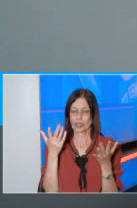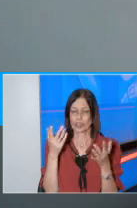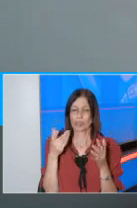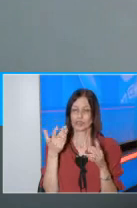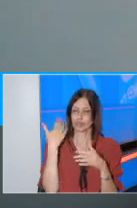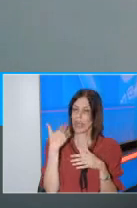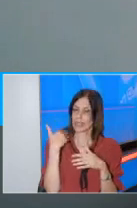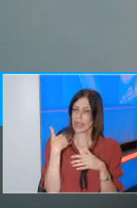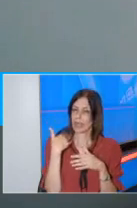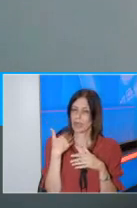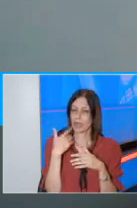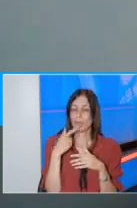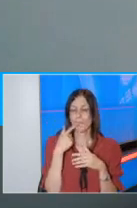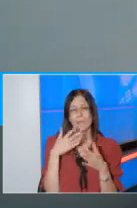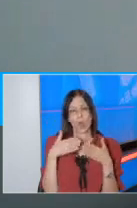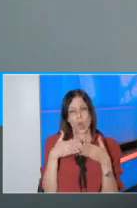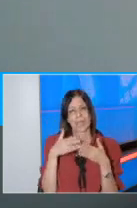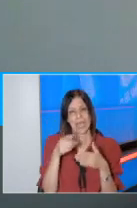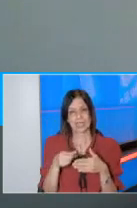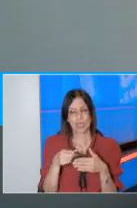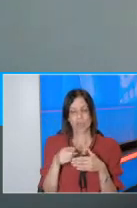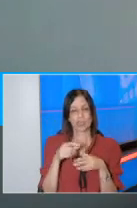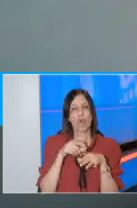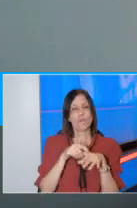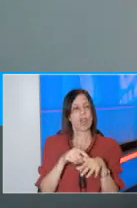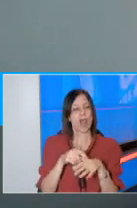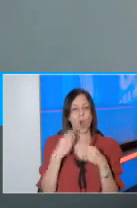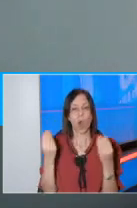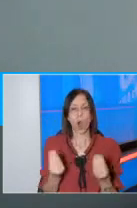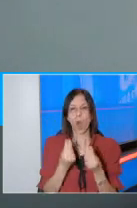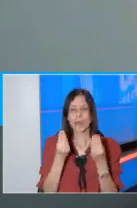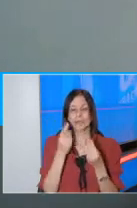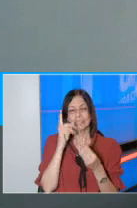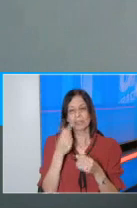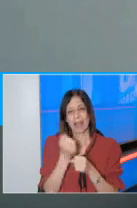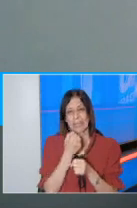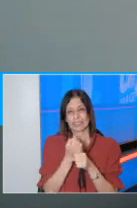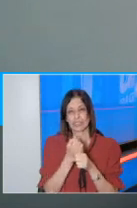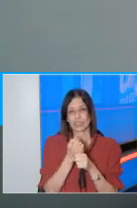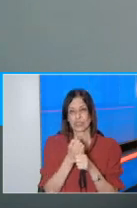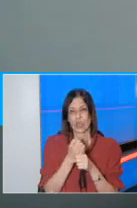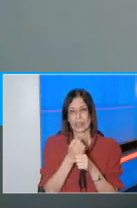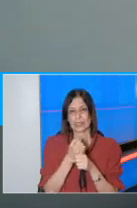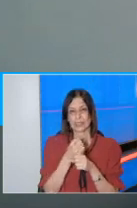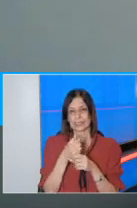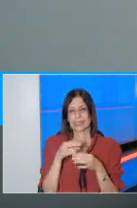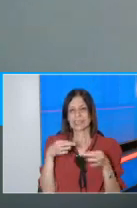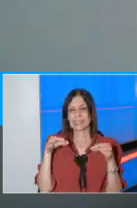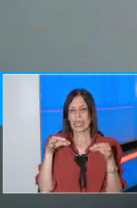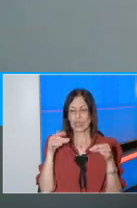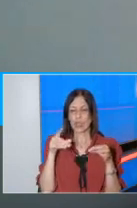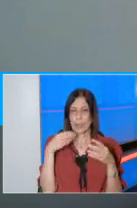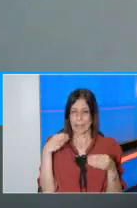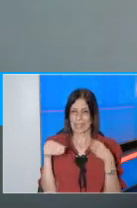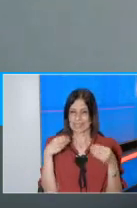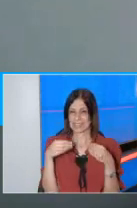אומרים, האונייה הזאת בעצם הובילה חומרים, בין היתר, שנועדו לייצר שקיות פלסטיק, והדבר